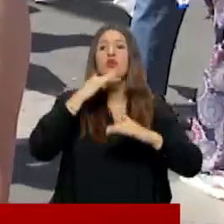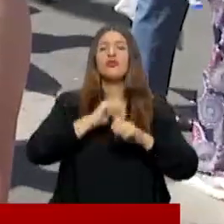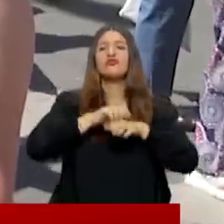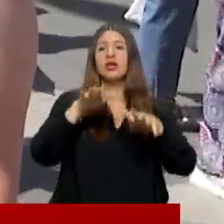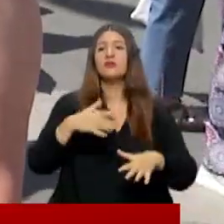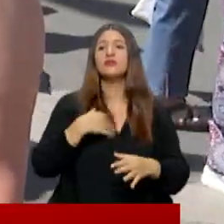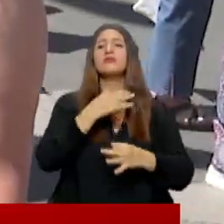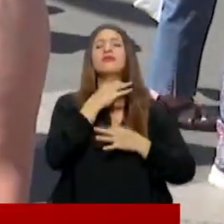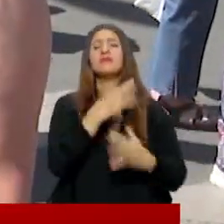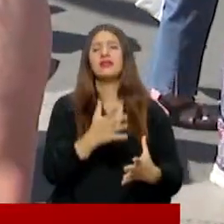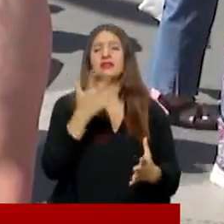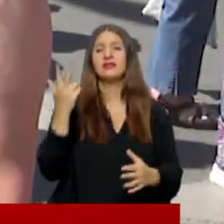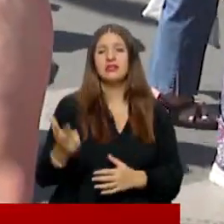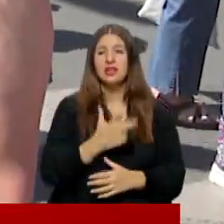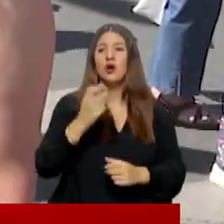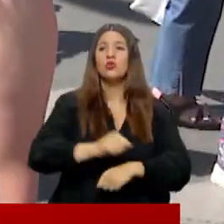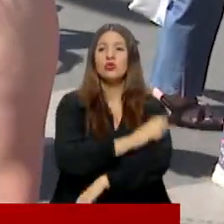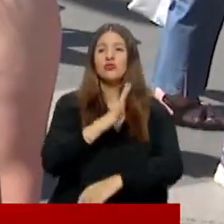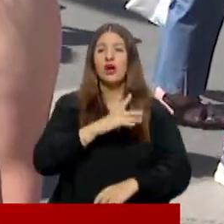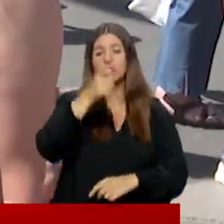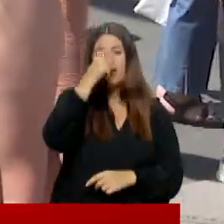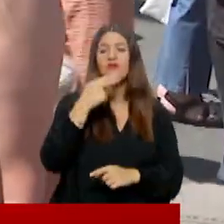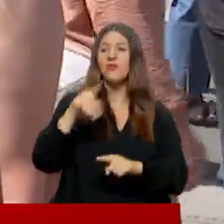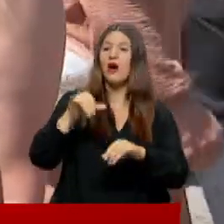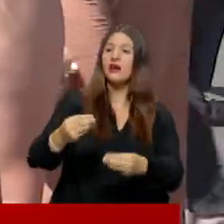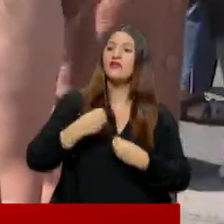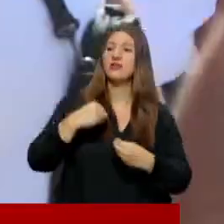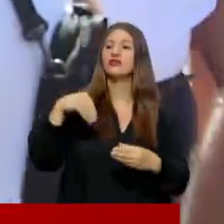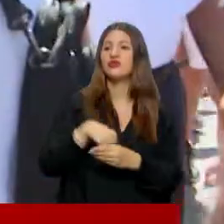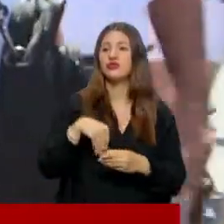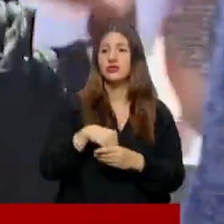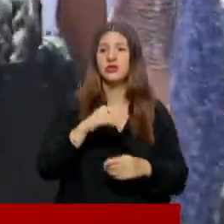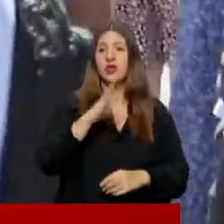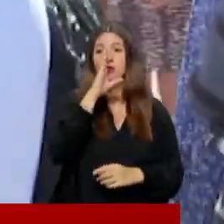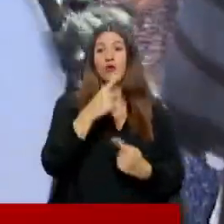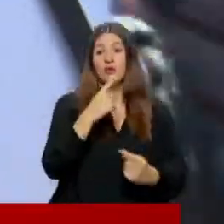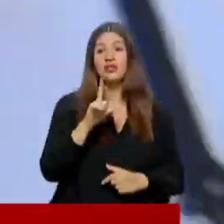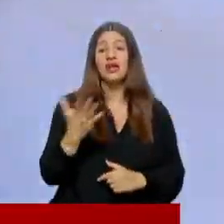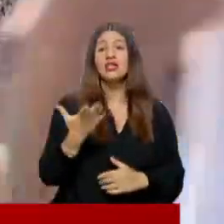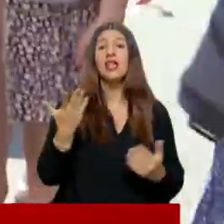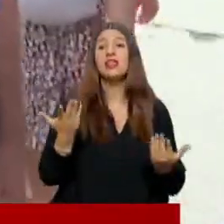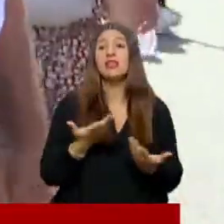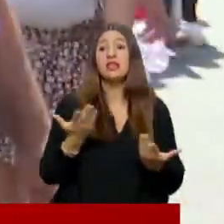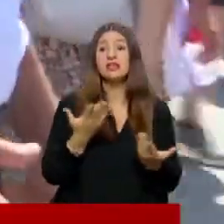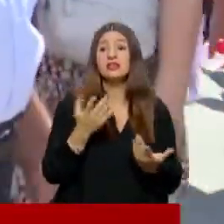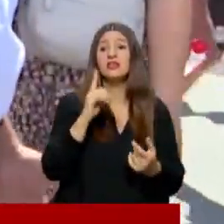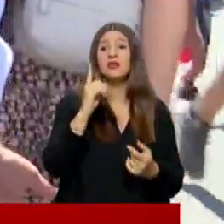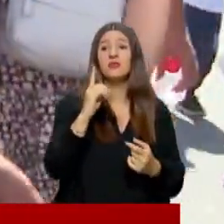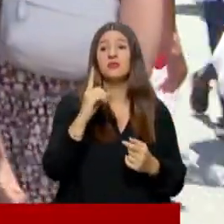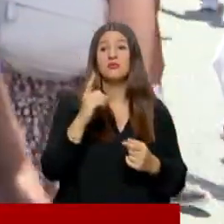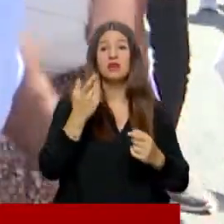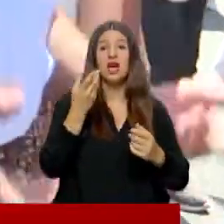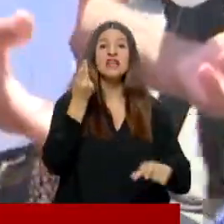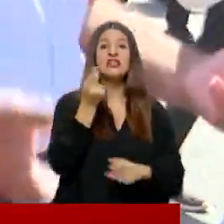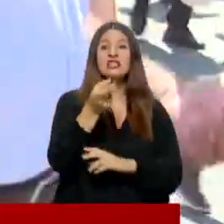Minnet duyuyoruz. Gurur duyuyoruz Türk kadınına bu hakları verdiği için. Dürüst konuşmak gerekirse nasıl bir roller